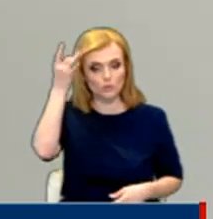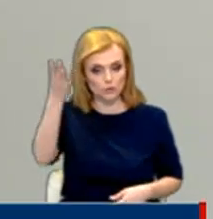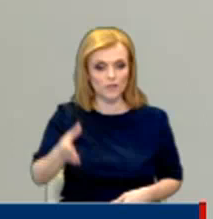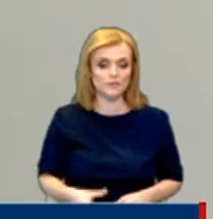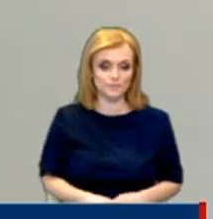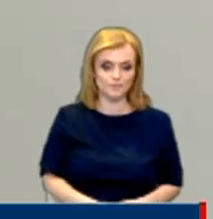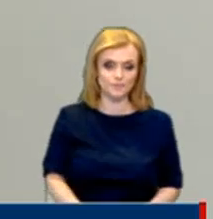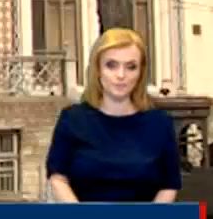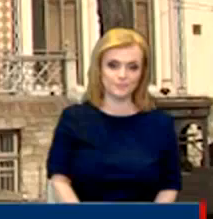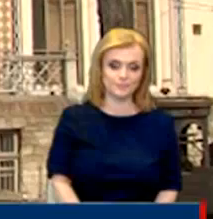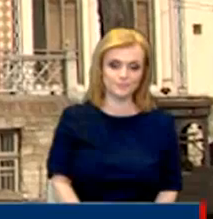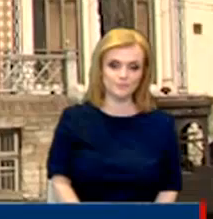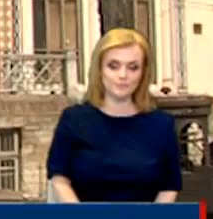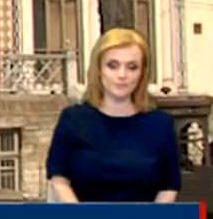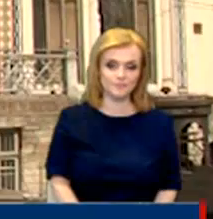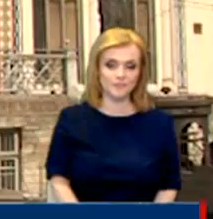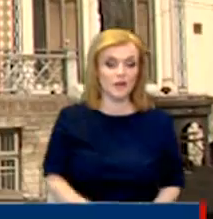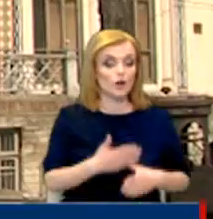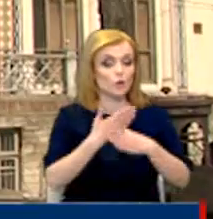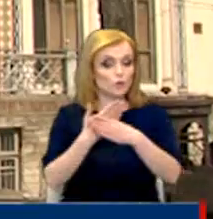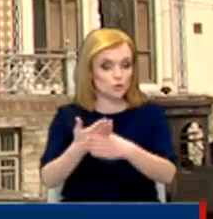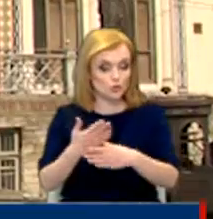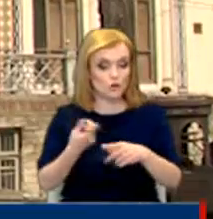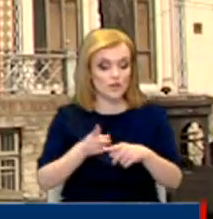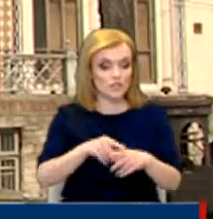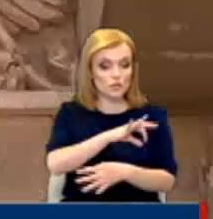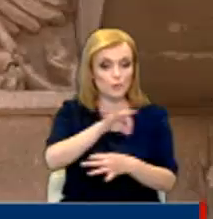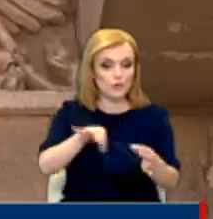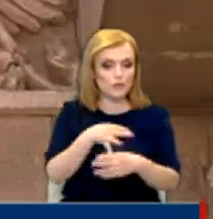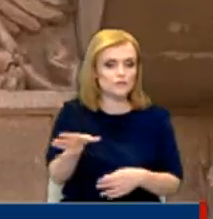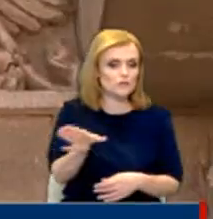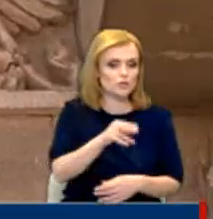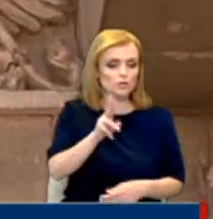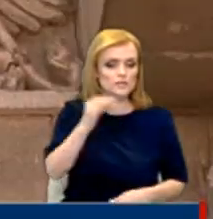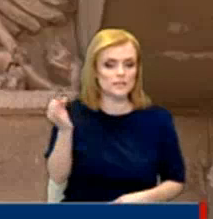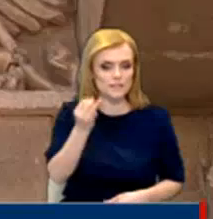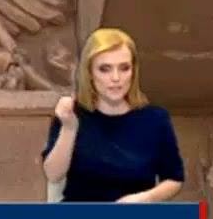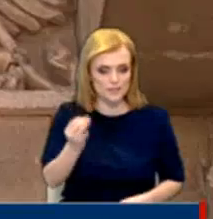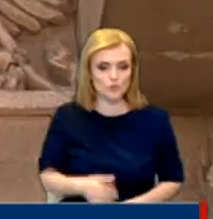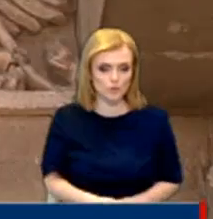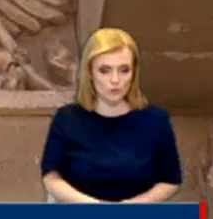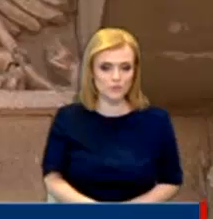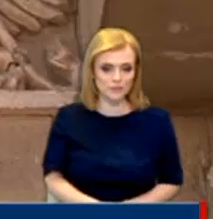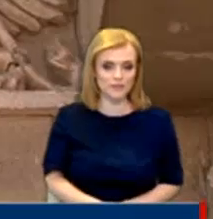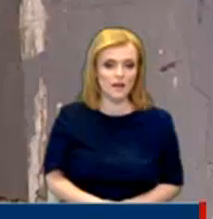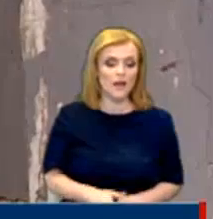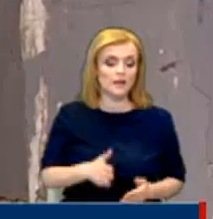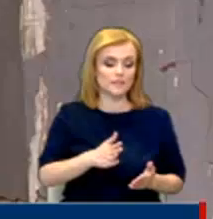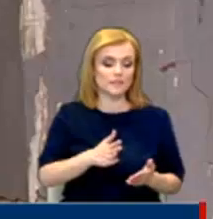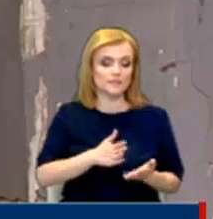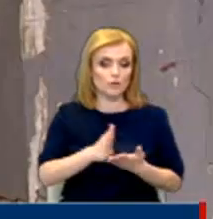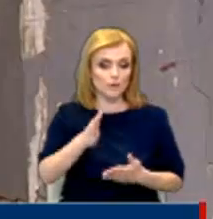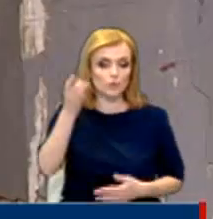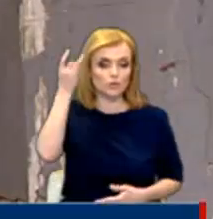din partea experților străini. Mai mult, cu ajutorul acestui proiect, toți cei interesați de conservarea patrimoniului cultural au